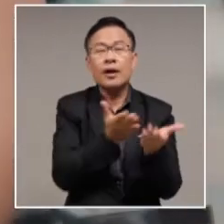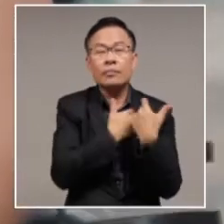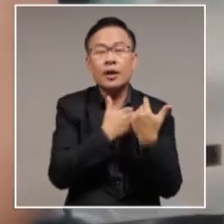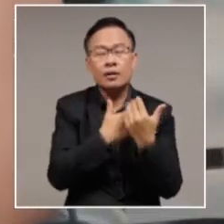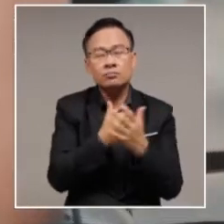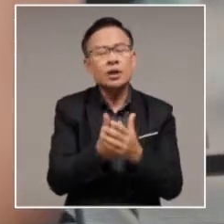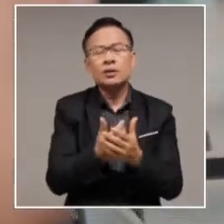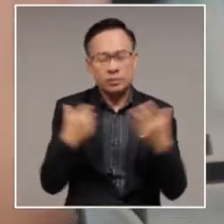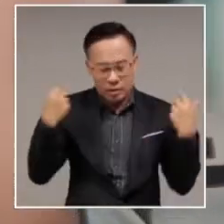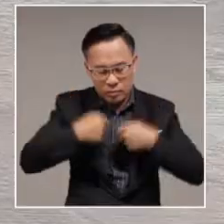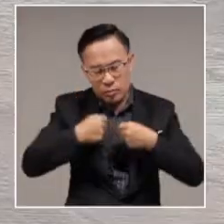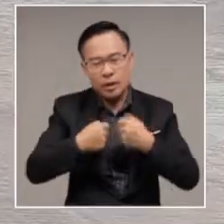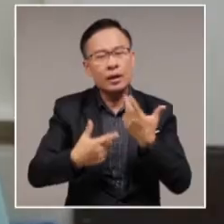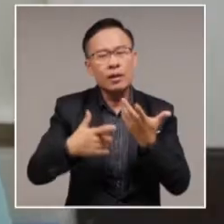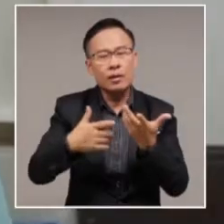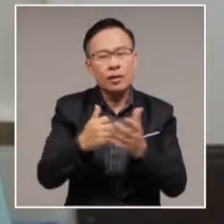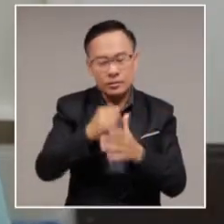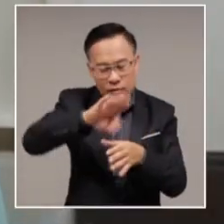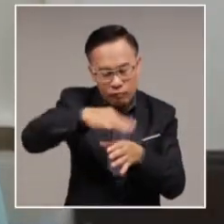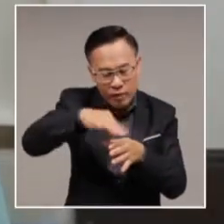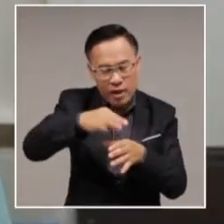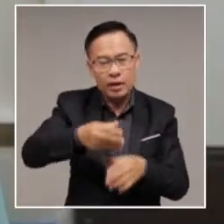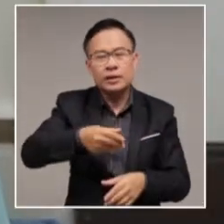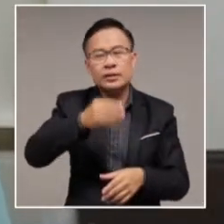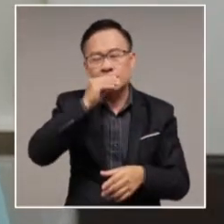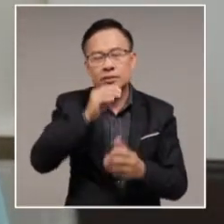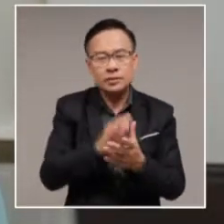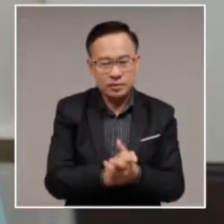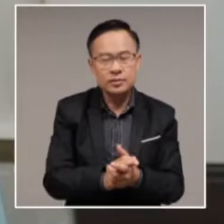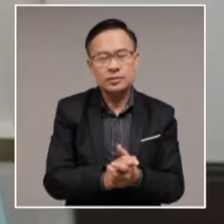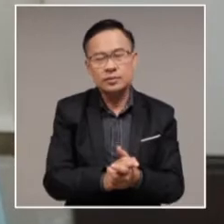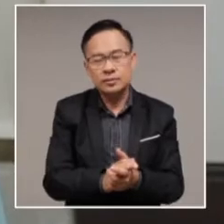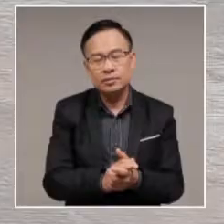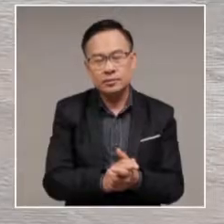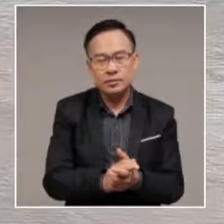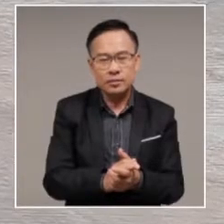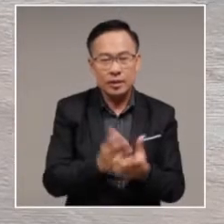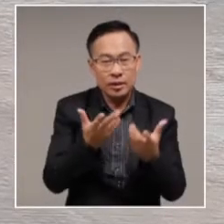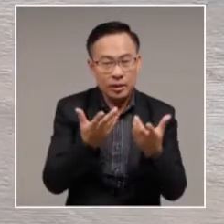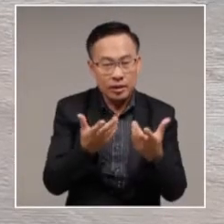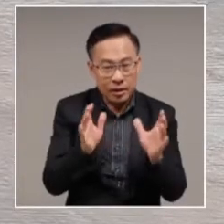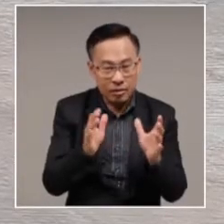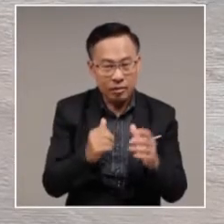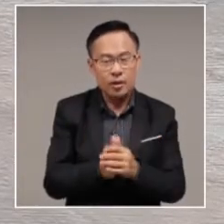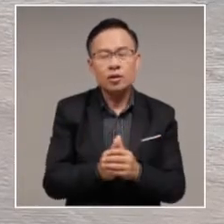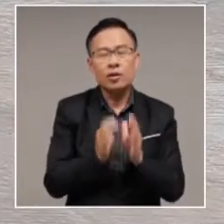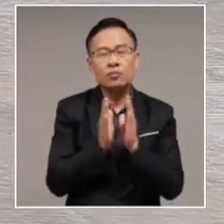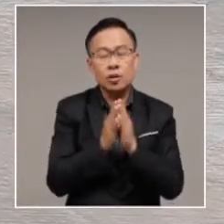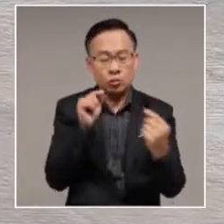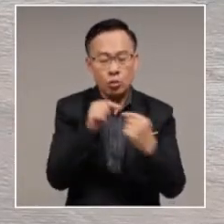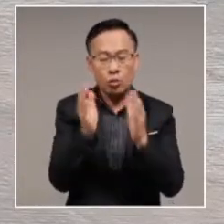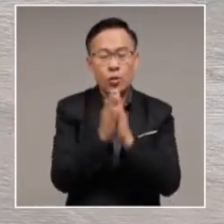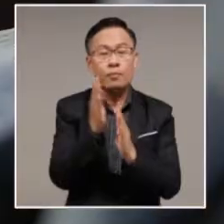แต่งตัวเสร็จแล้วก็มานั่งชงกาแฟค่ะถ้าตรงกับวันพักก็มีการสวดมนต์ด้ว